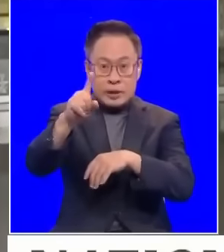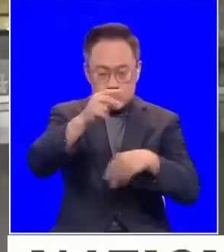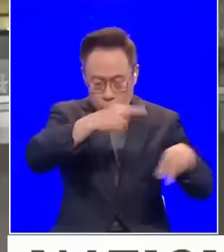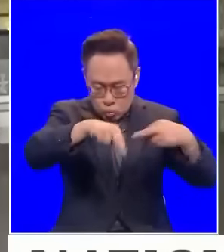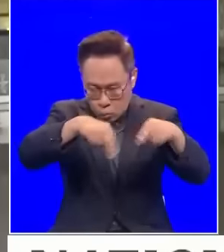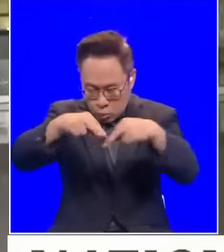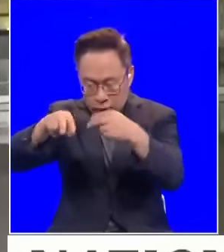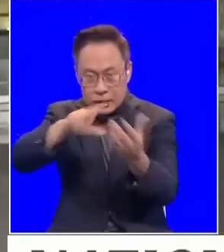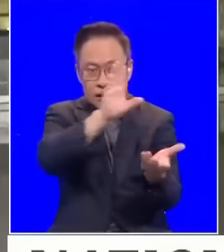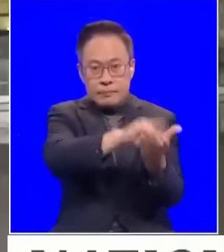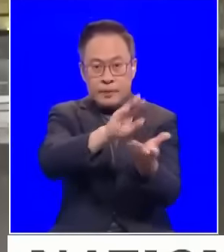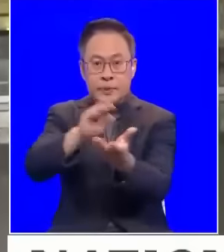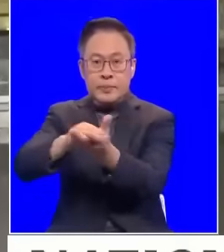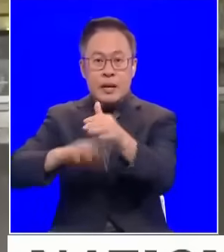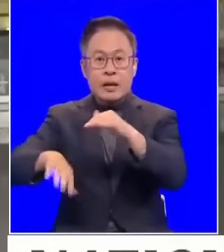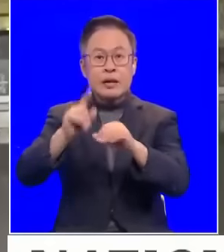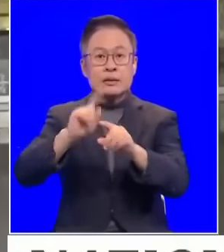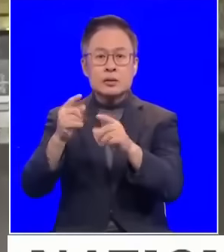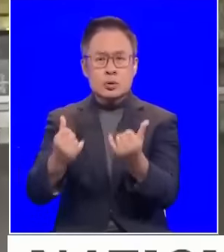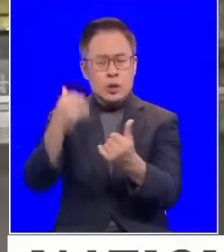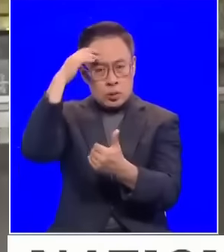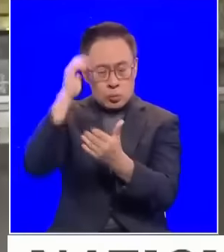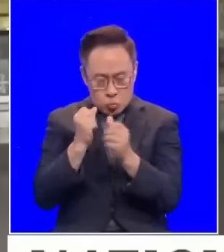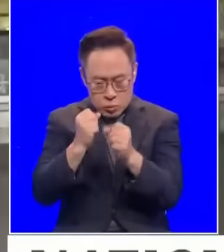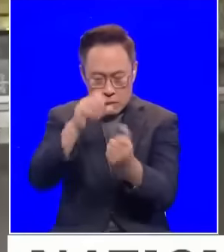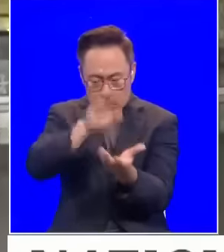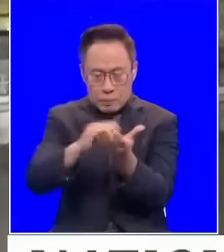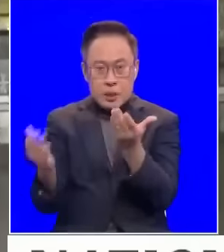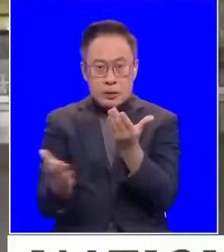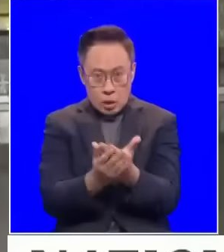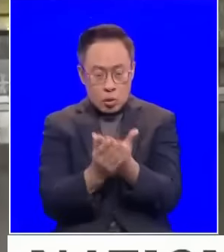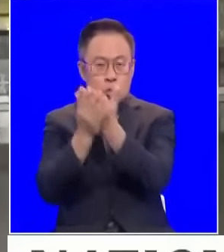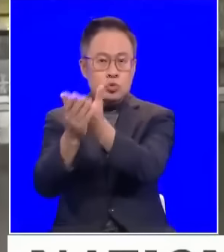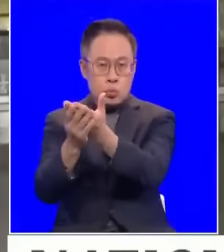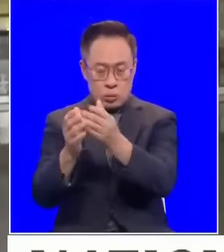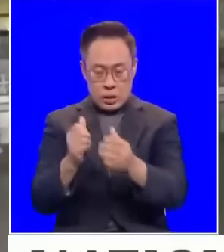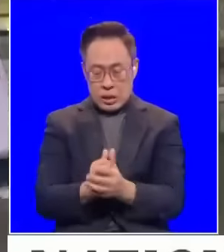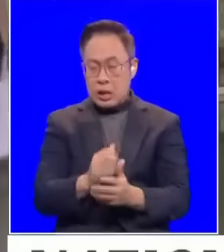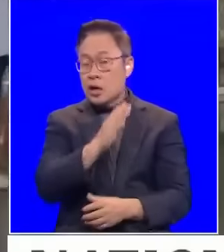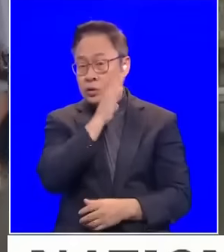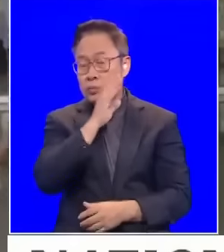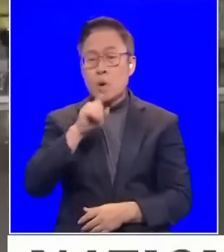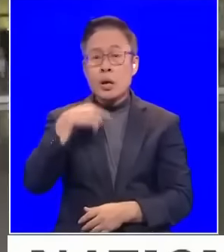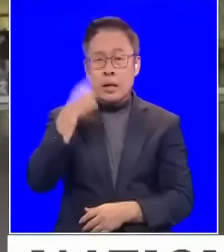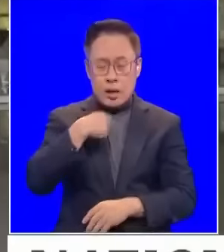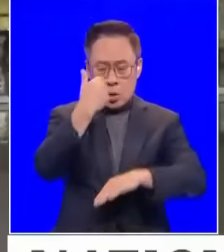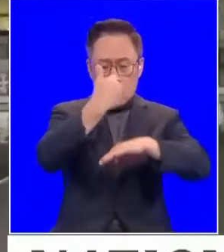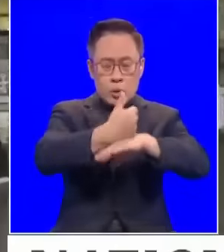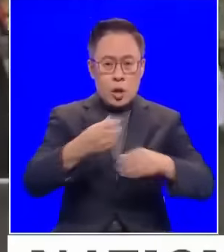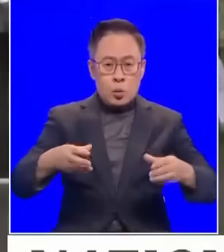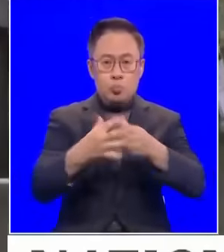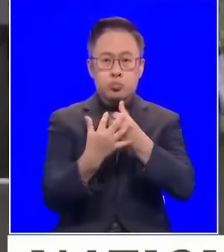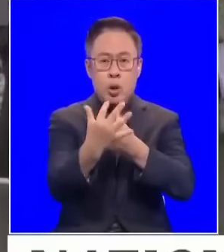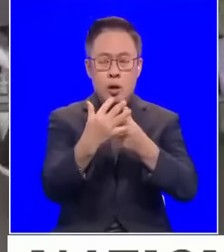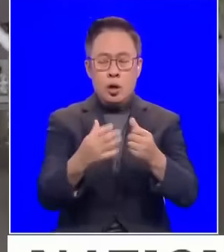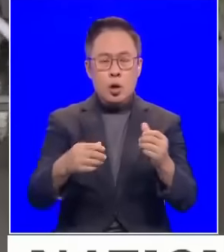งรวบรวมพยานหลักฐานนะคะก่อนที่จะพิจารณาการขอหมายจับผู้ที่กระทำความผิดในล็อตที่2นะคะ